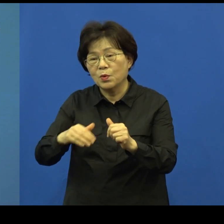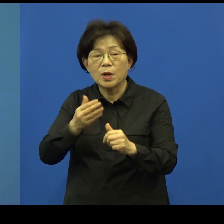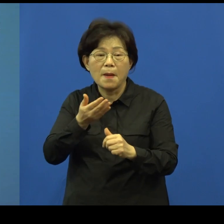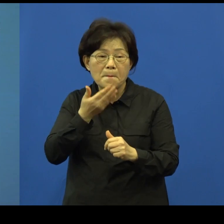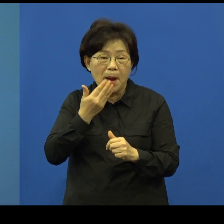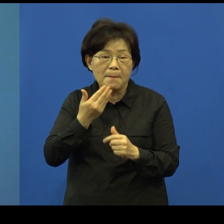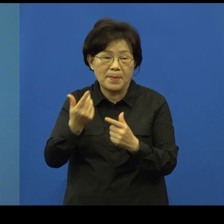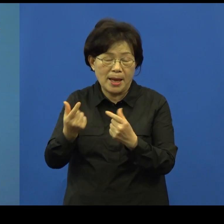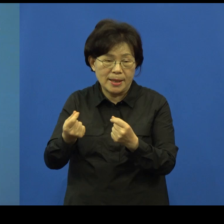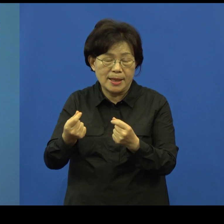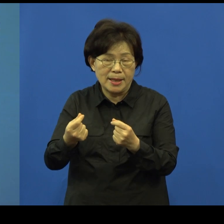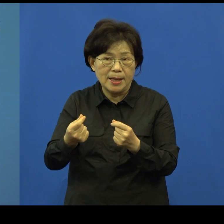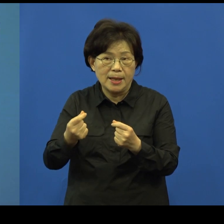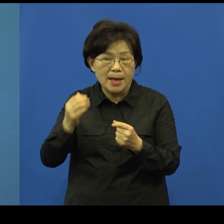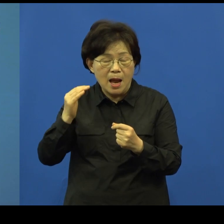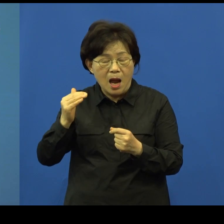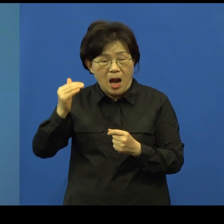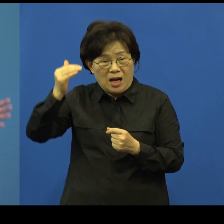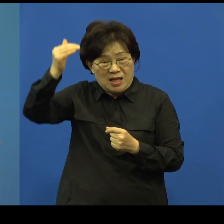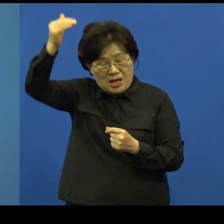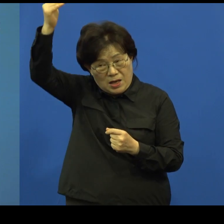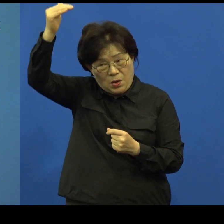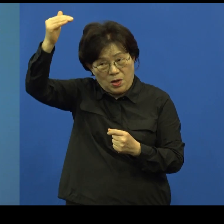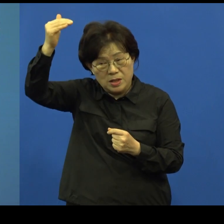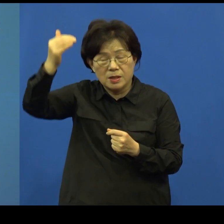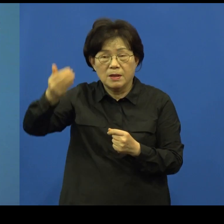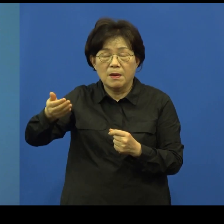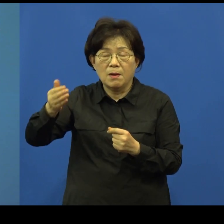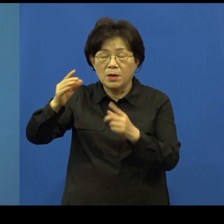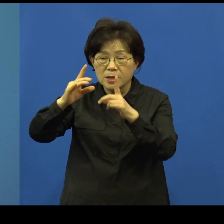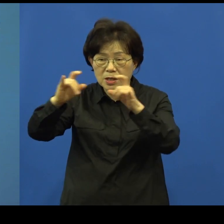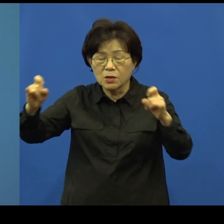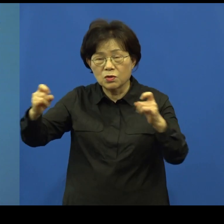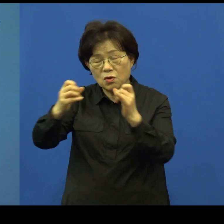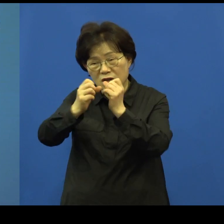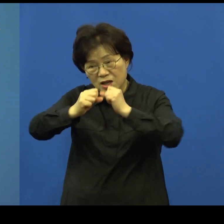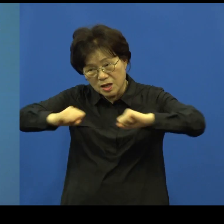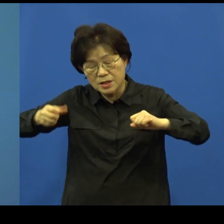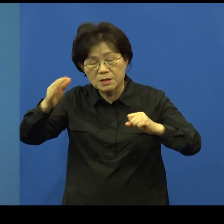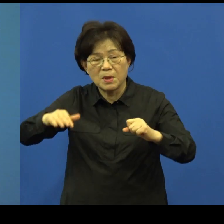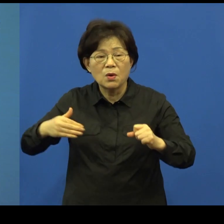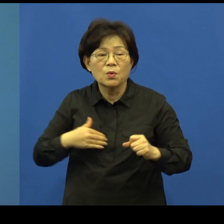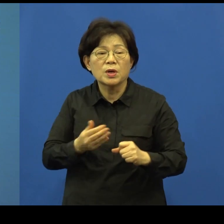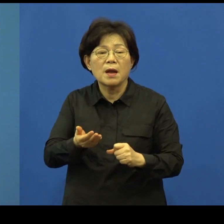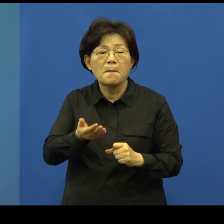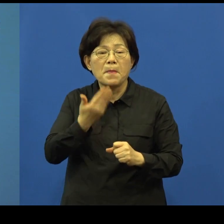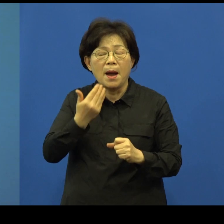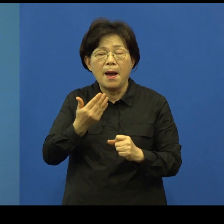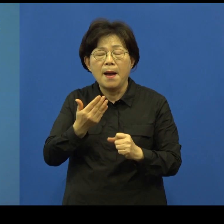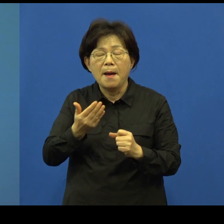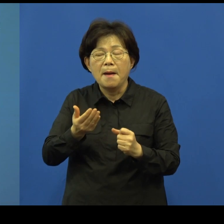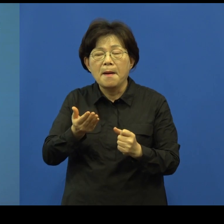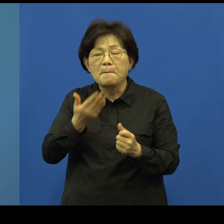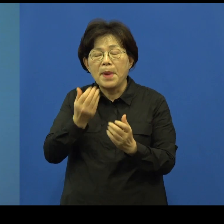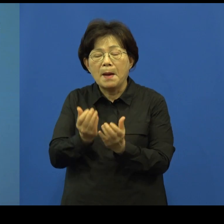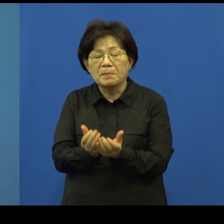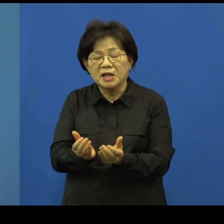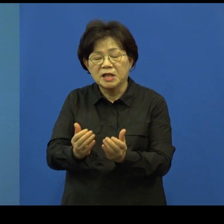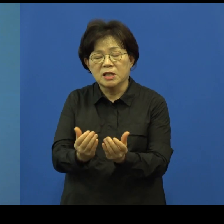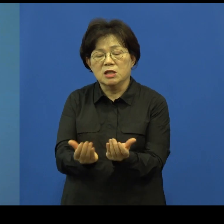밥입니다. 아낙조선이 굉장히 크고 성이 큰데 우리의 밥입니다. 밥그릇은 클수록